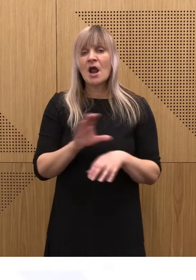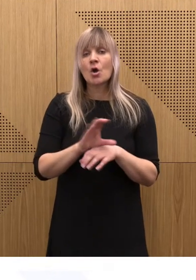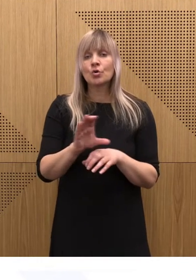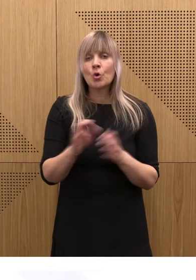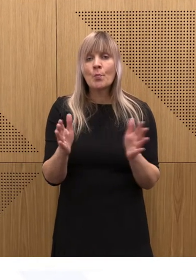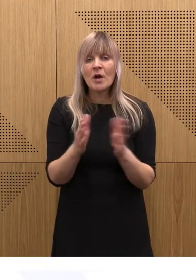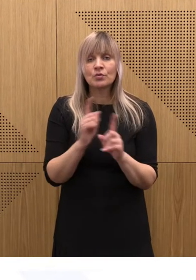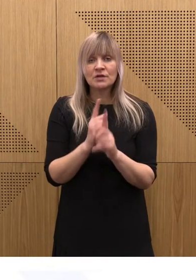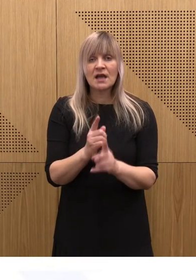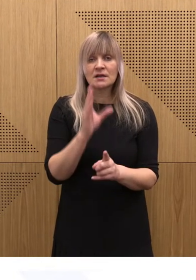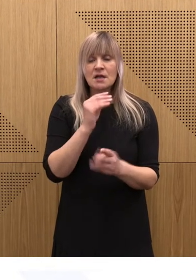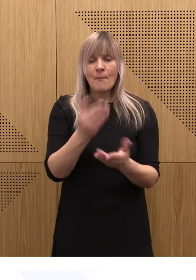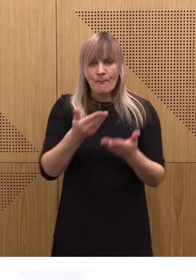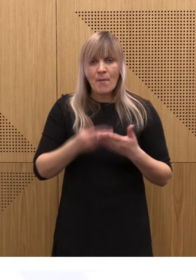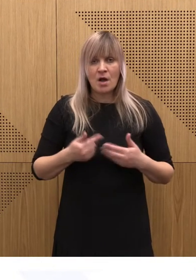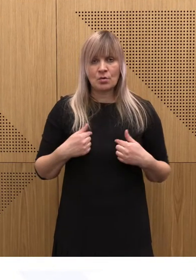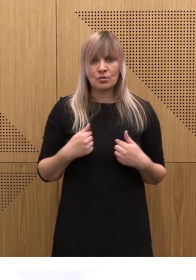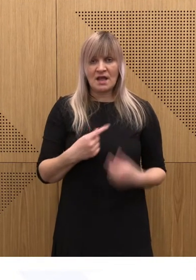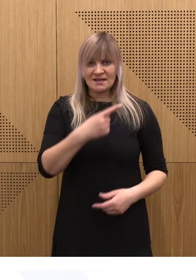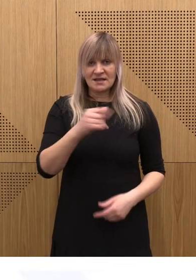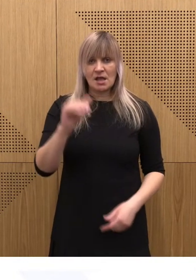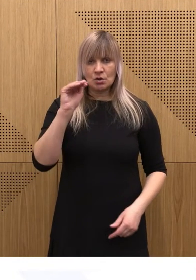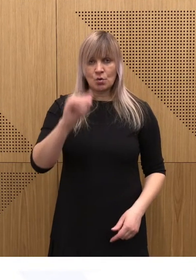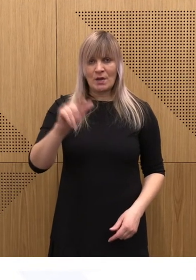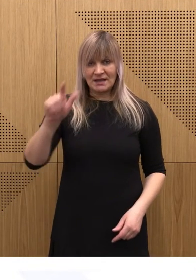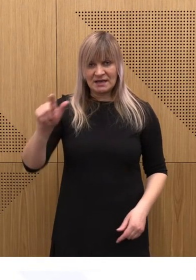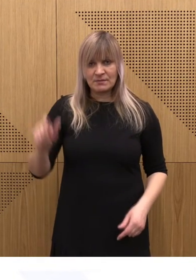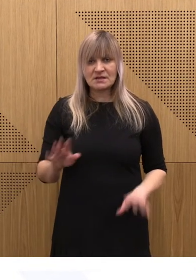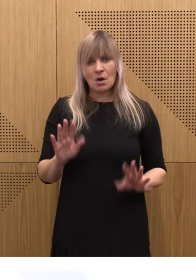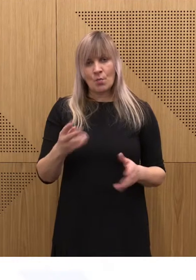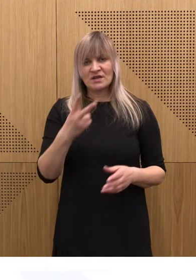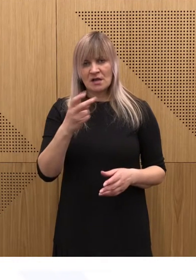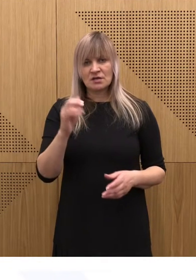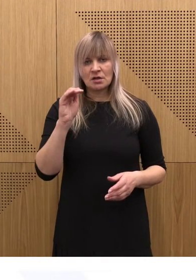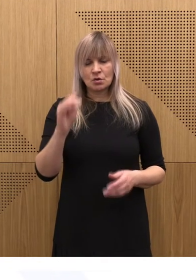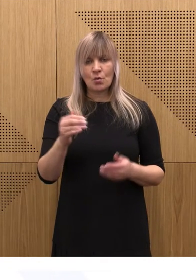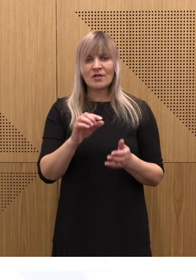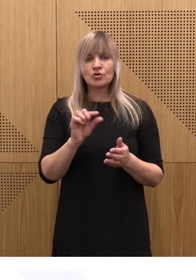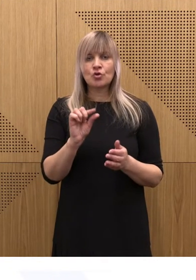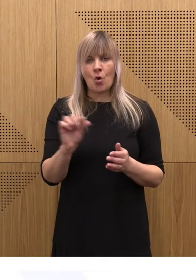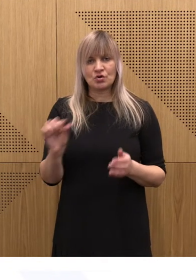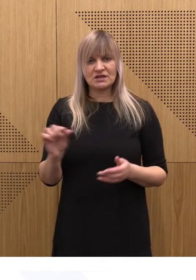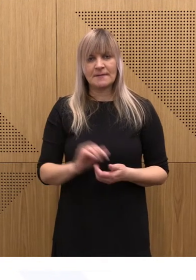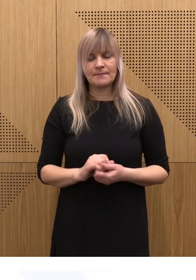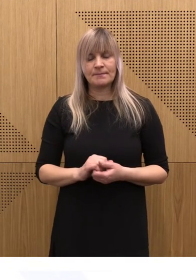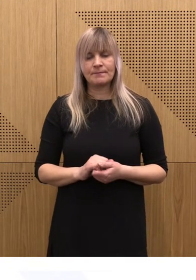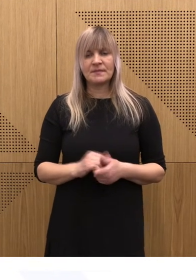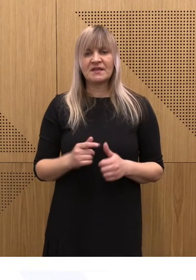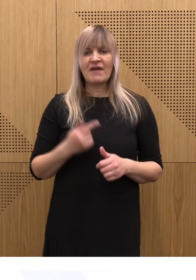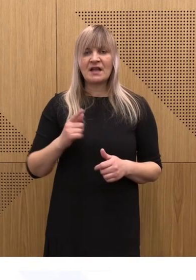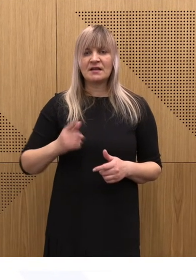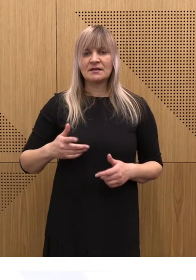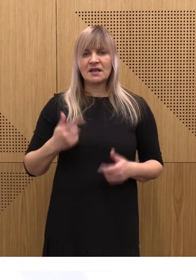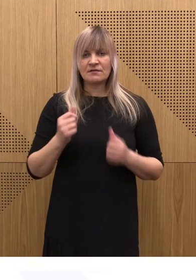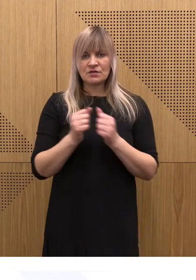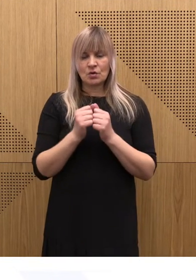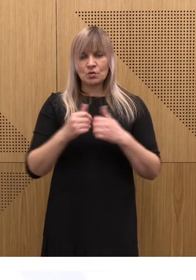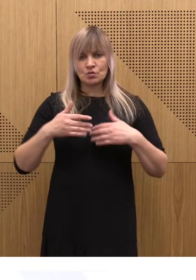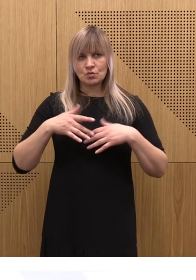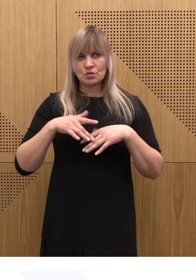tootmismahtud järgi on võimalik meile pakkuda. 100 000 inimesele umbes 200 000 doosi. Nii, siis oli tervishoiusüsteemi